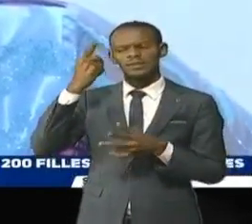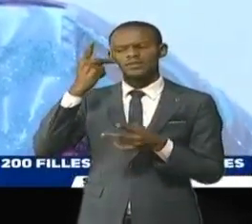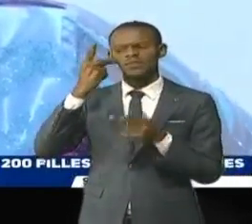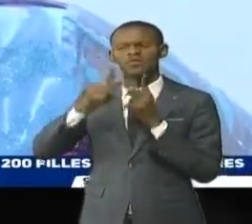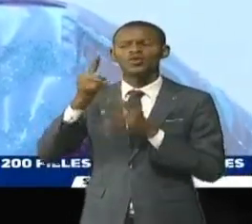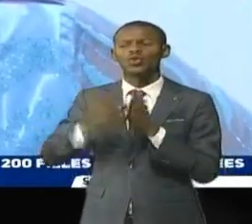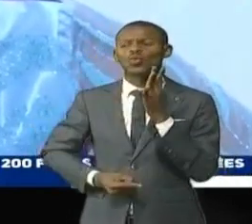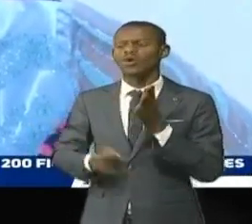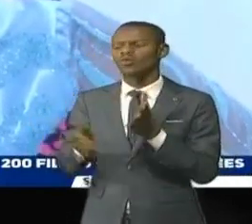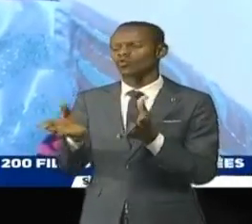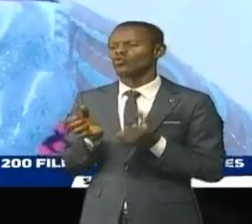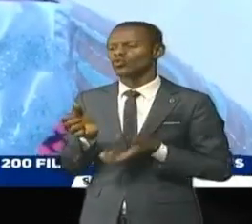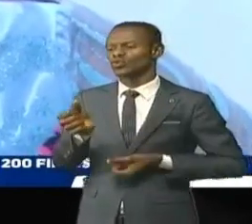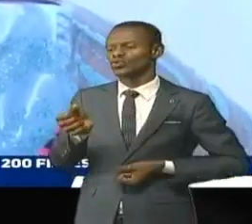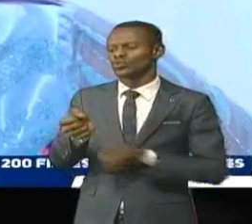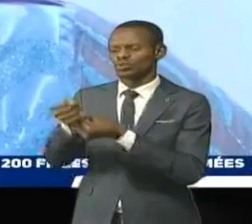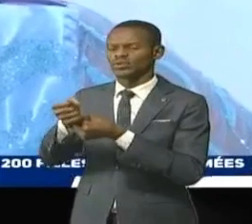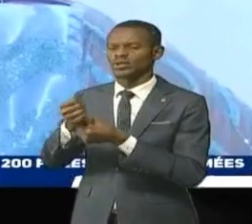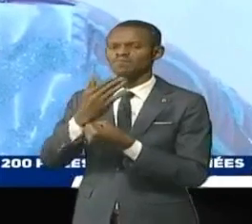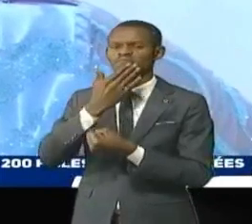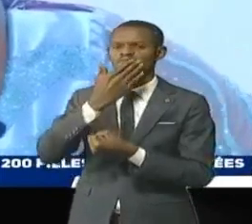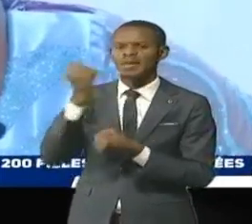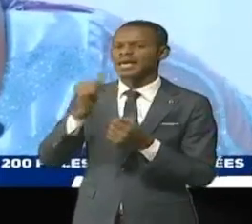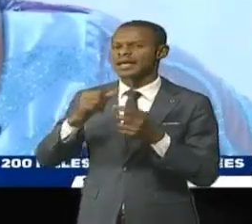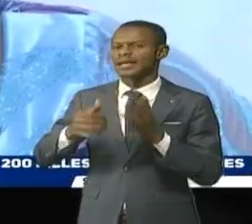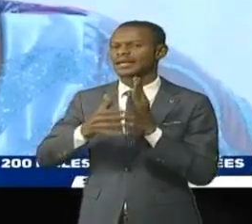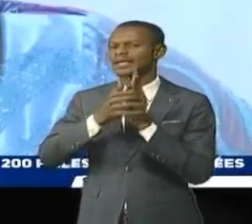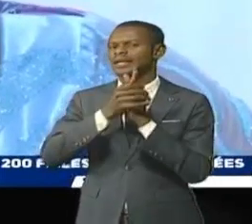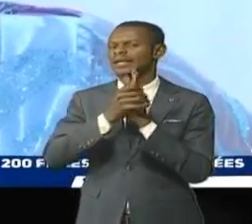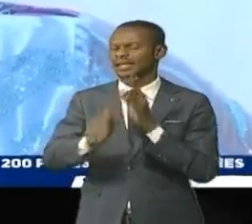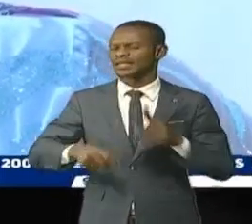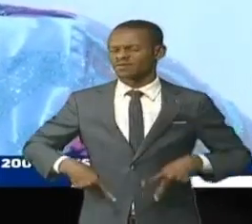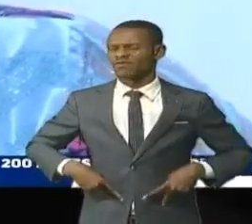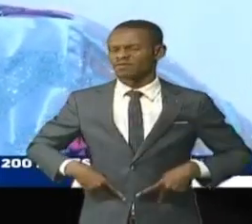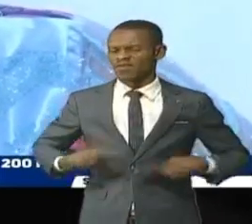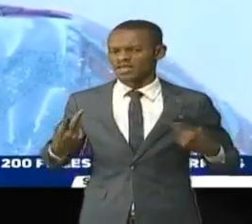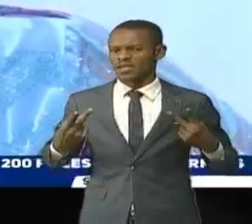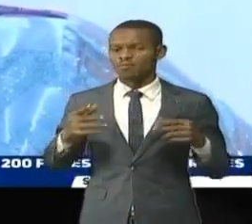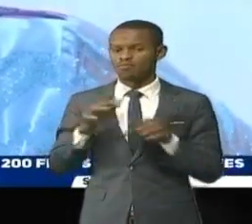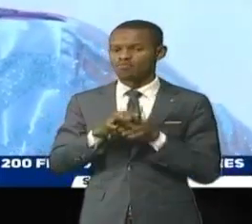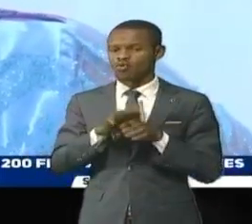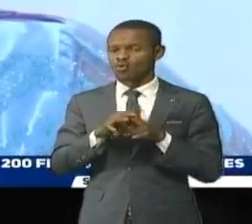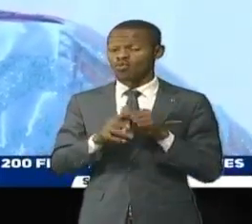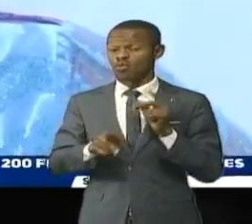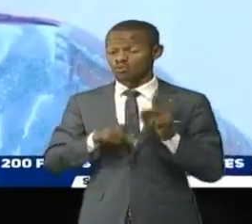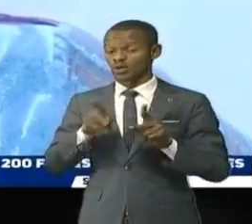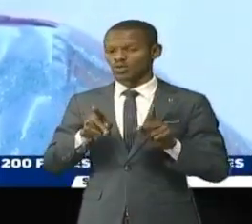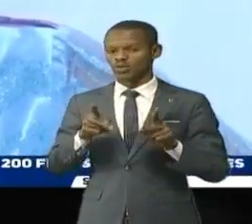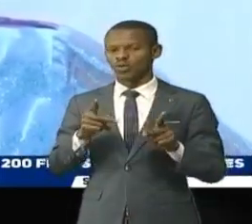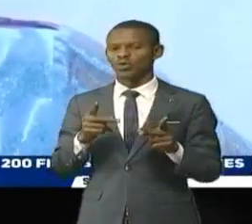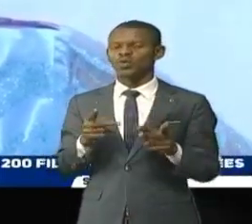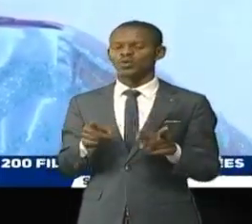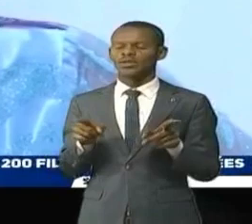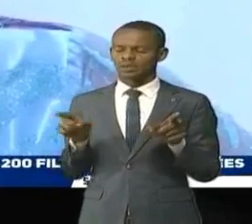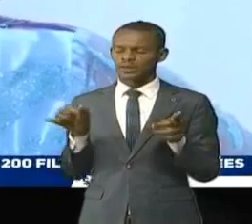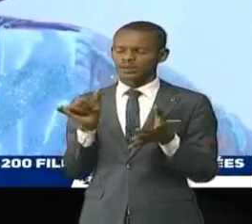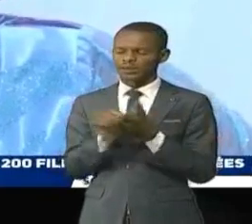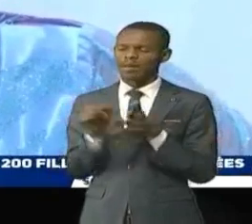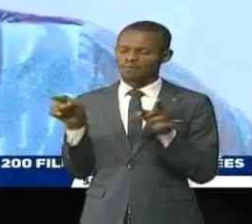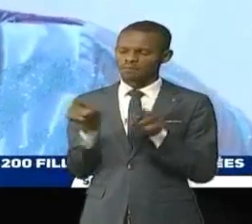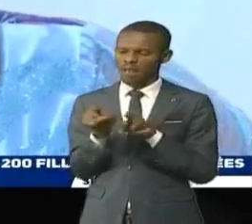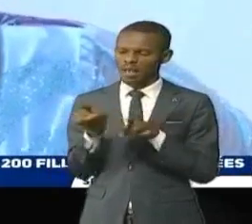la qualité de vie du plus grand nombre. C'est notre façon de répondre à l'appel de